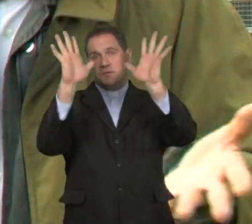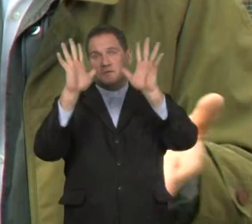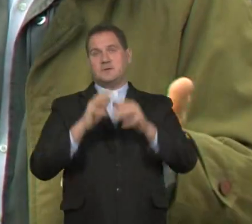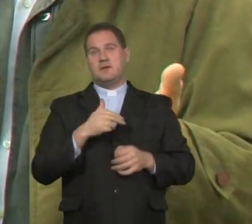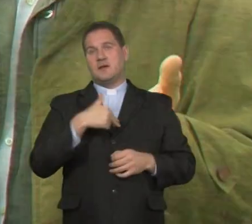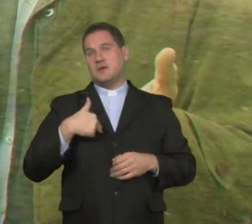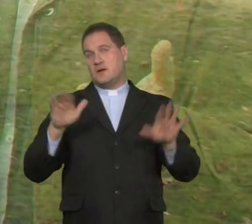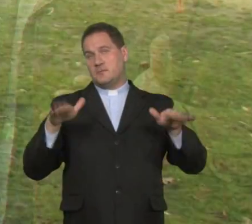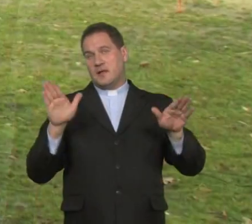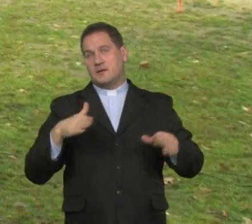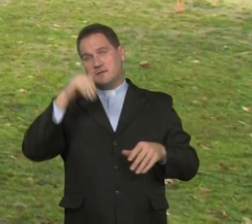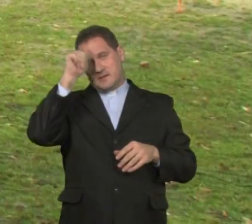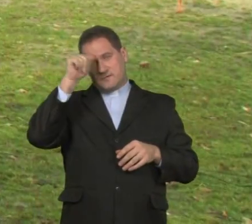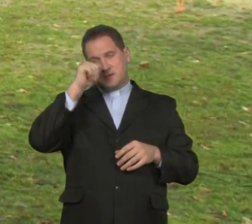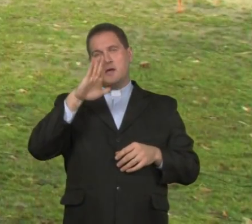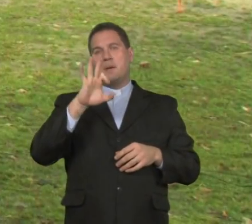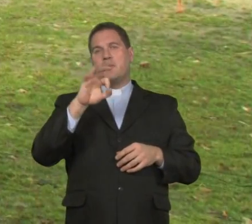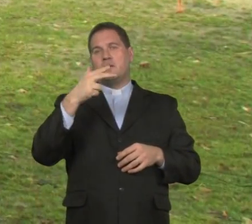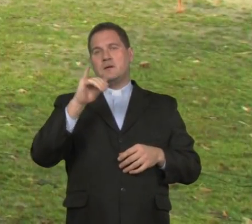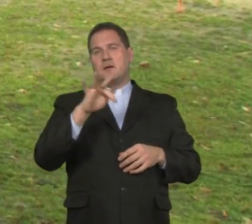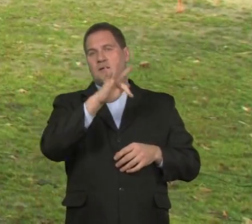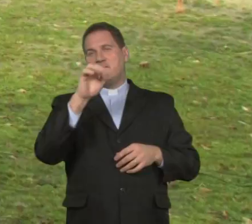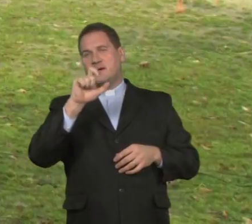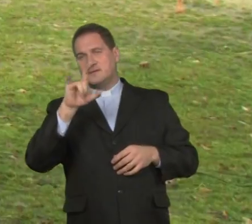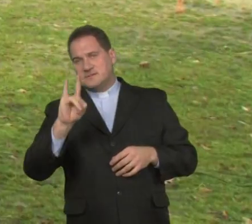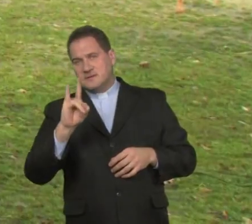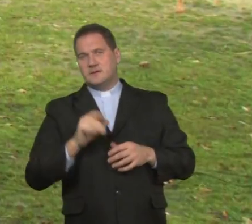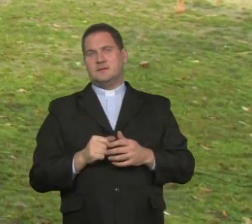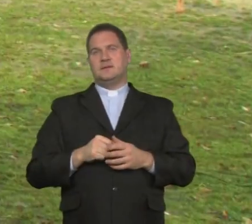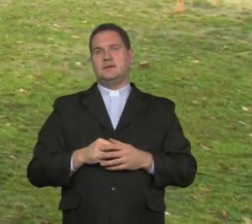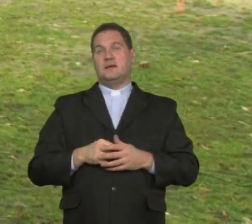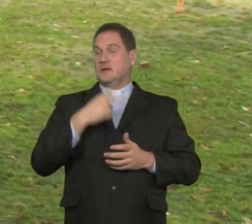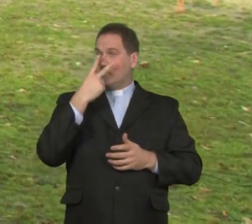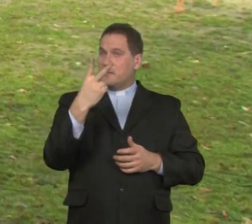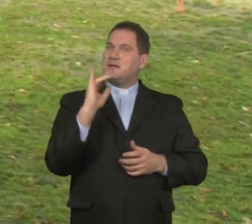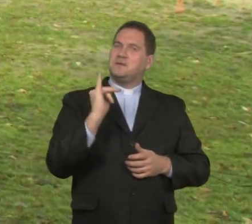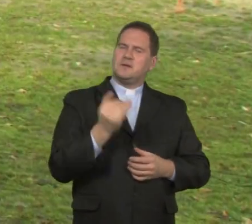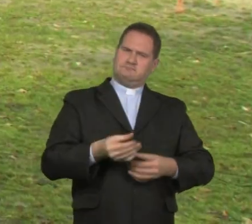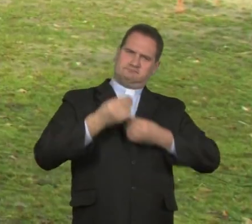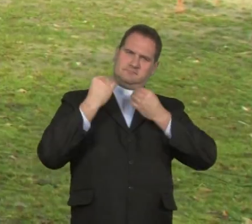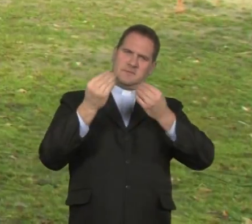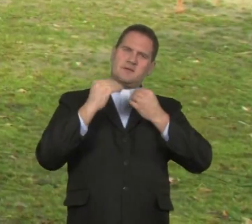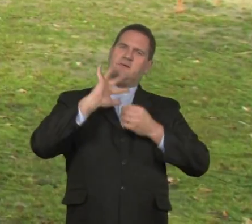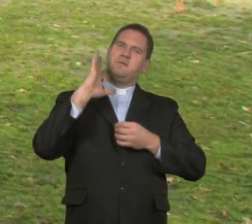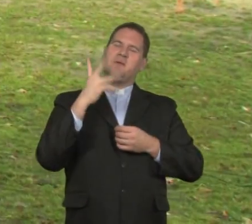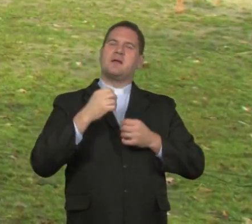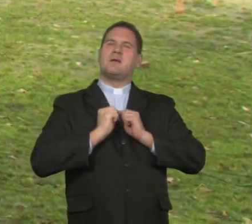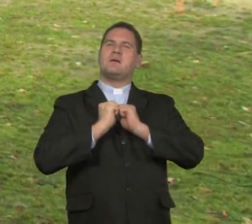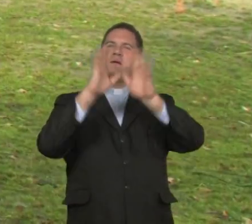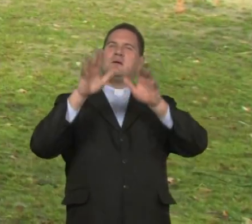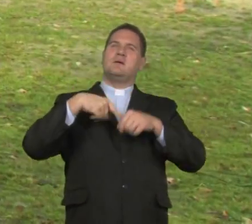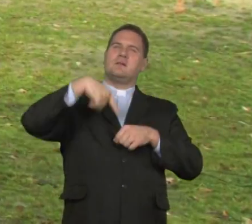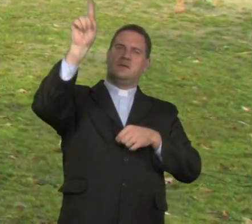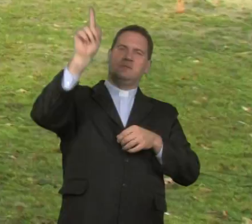zdrowia. Już za chwilę wypuścimy myszołowa naszego, który się nazywa Bonifacy, tak go dzieci nazwały. Wypuścimy